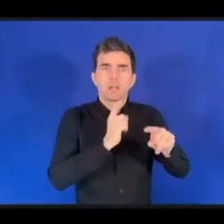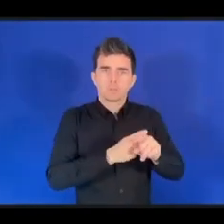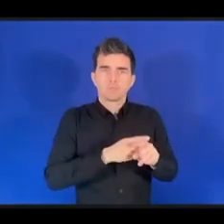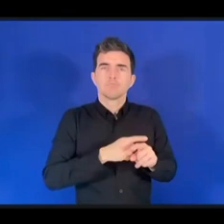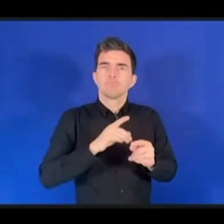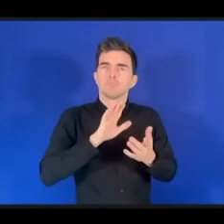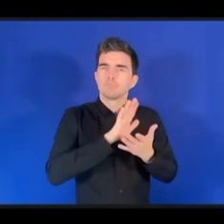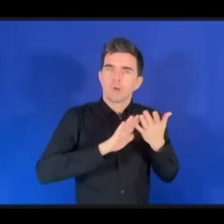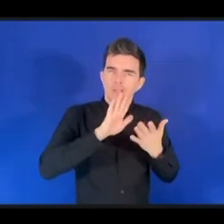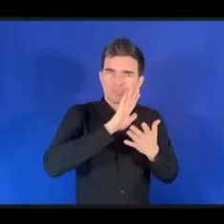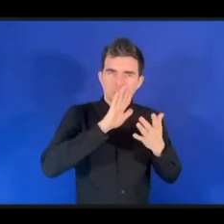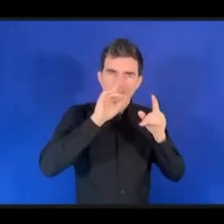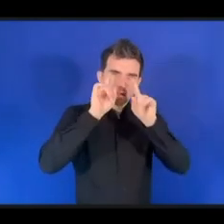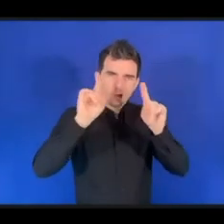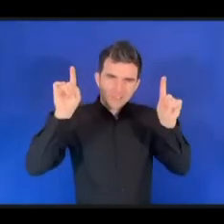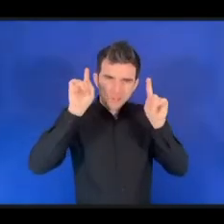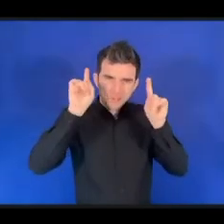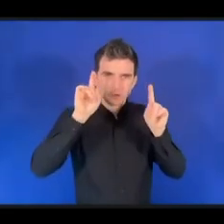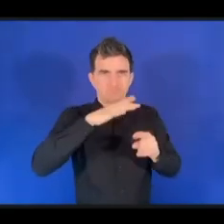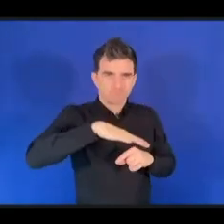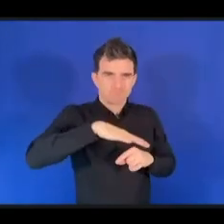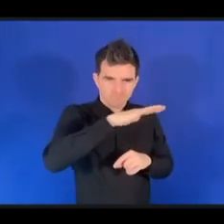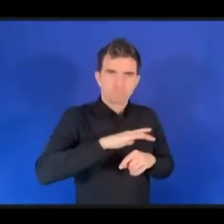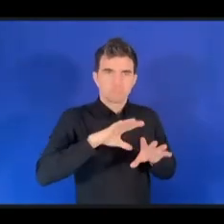115000名在校生，